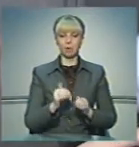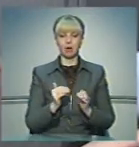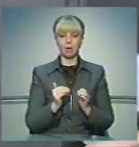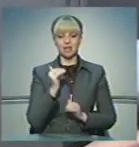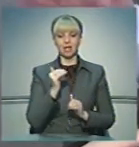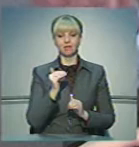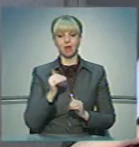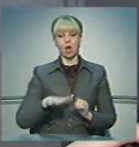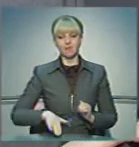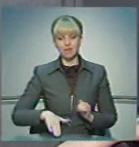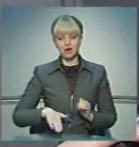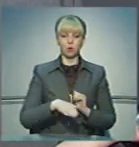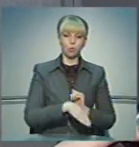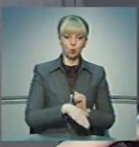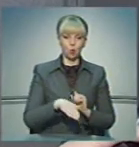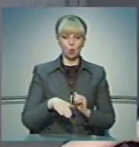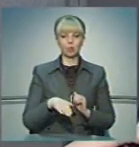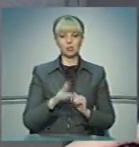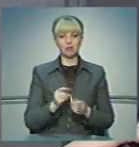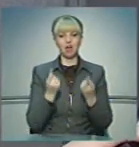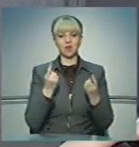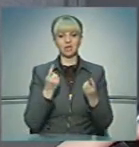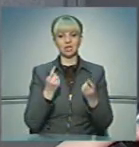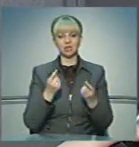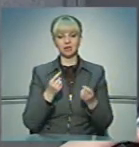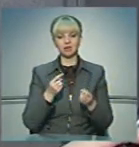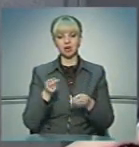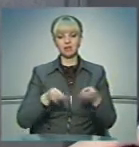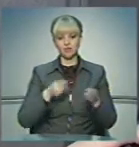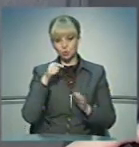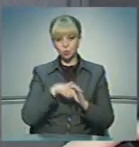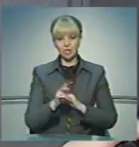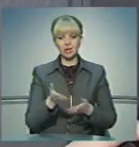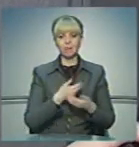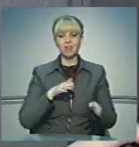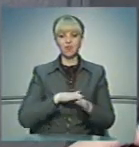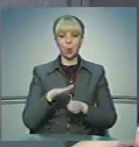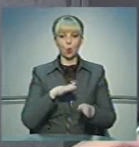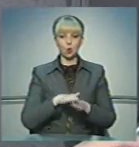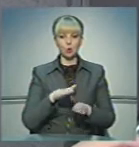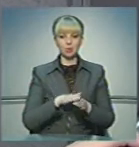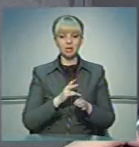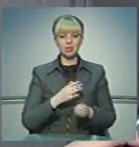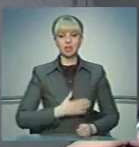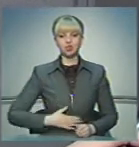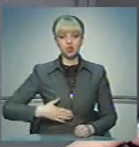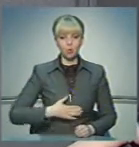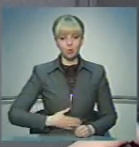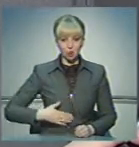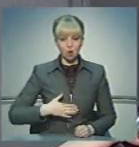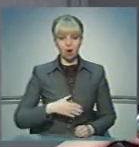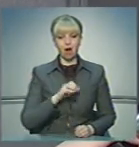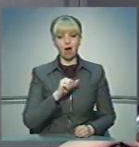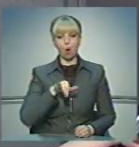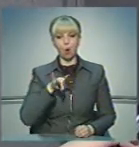праву, ліву ногу. Для великих оперативних втручань, які ми виконуємо на черевному відділі